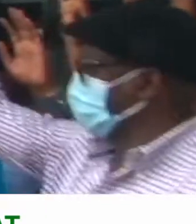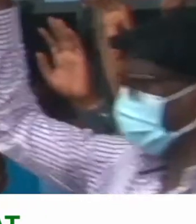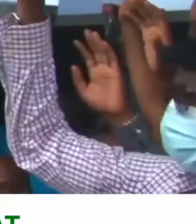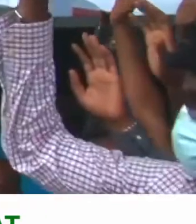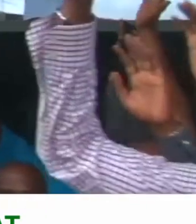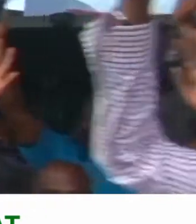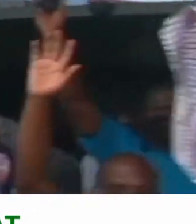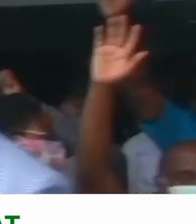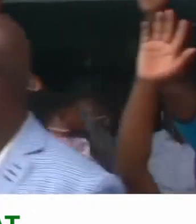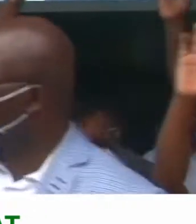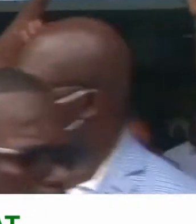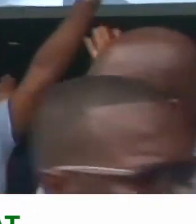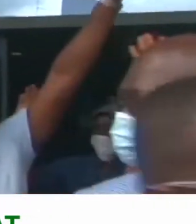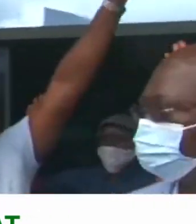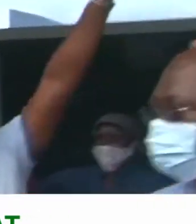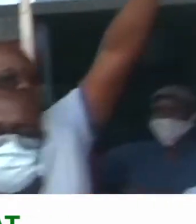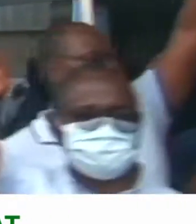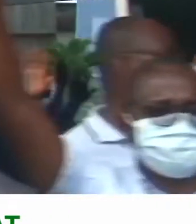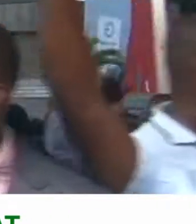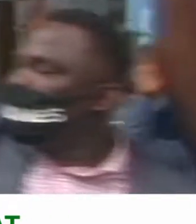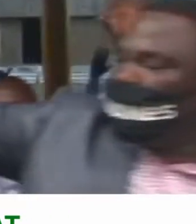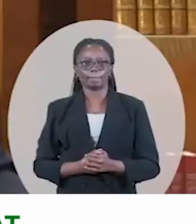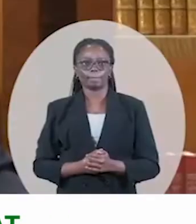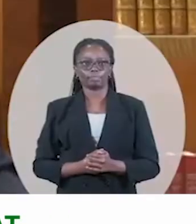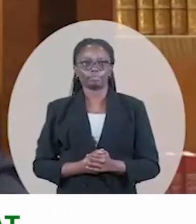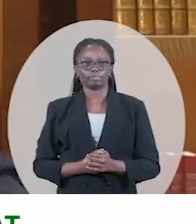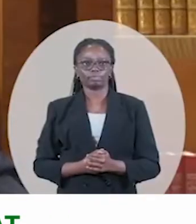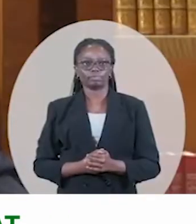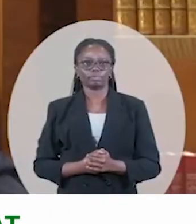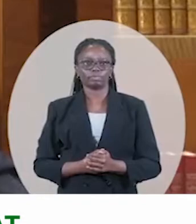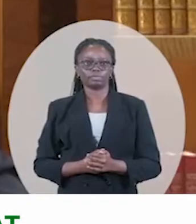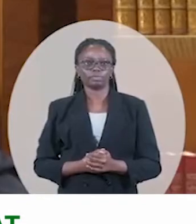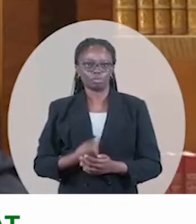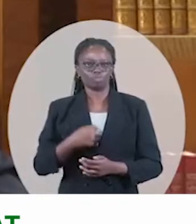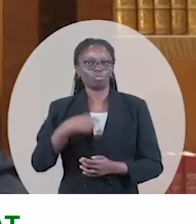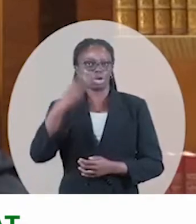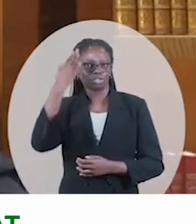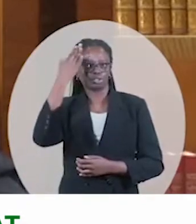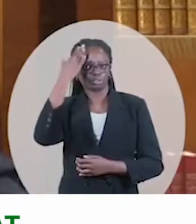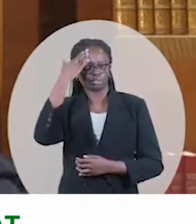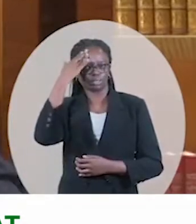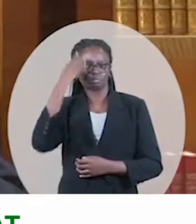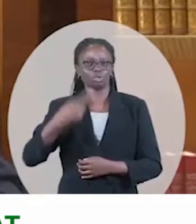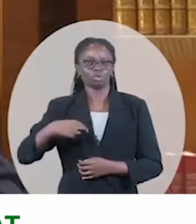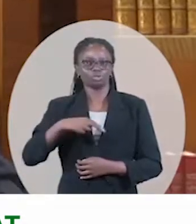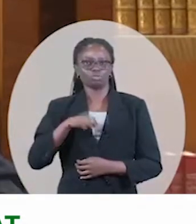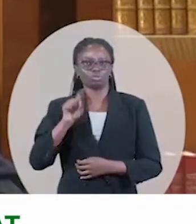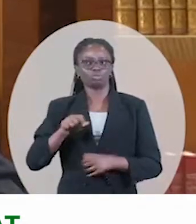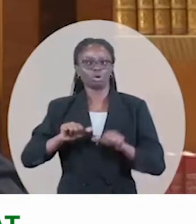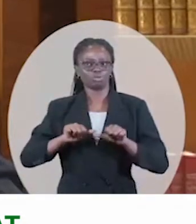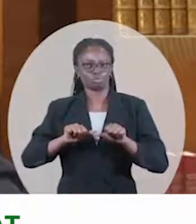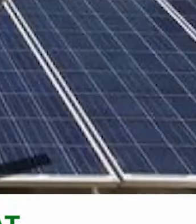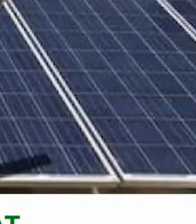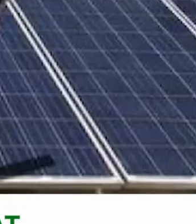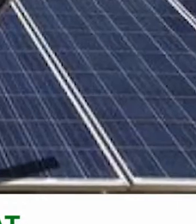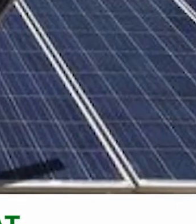pour la bonne santé du Gabon et celle de ses populations. Le chef de l'État a ensuite vanté les succès obtenus dans plusieurs